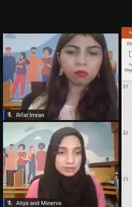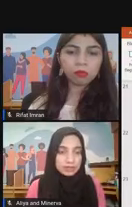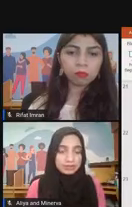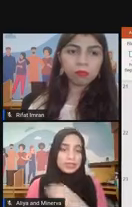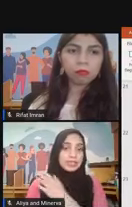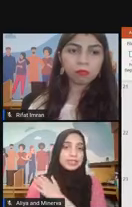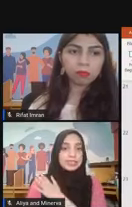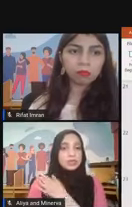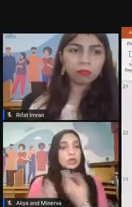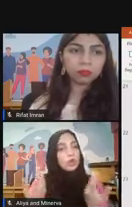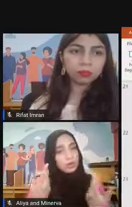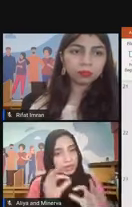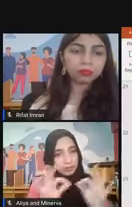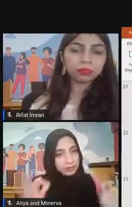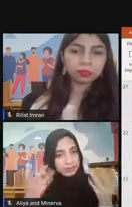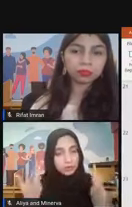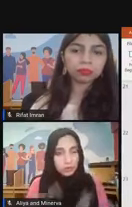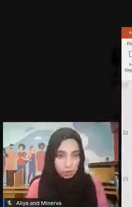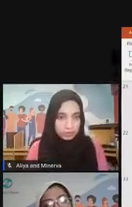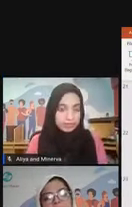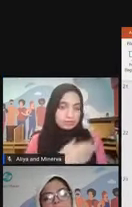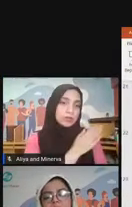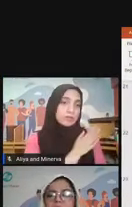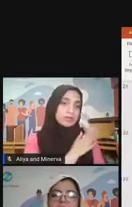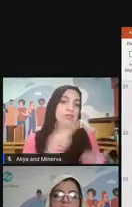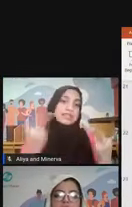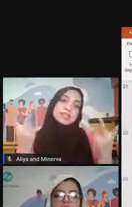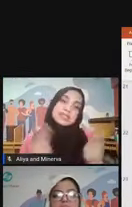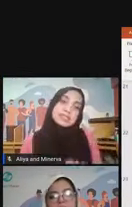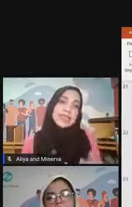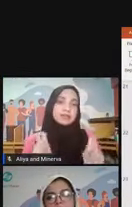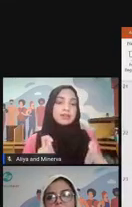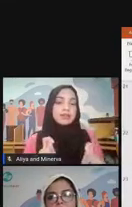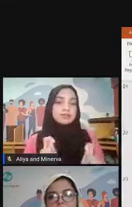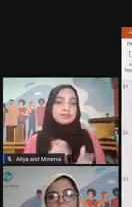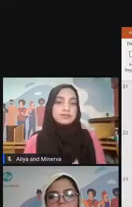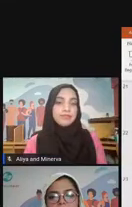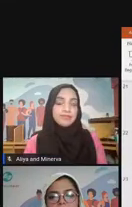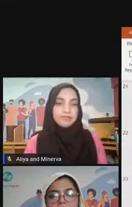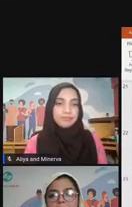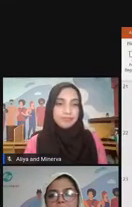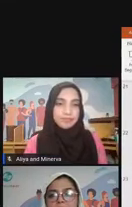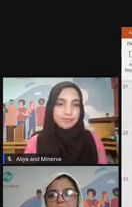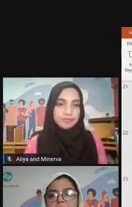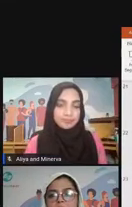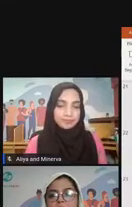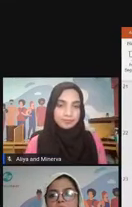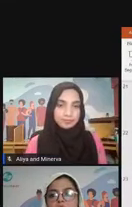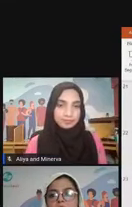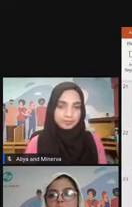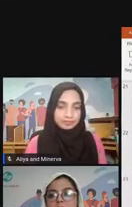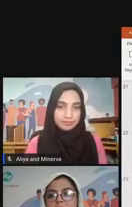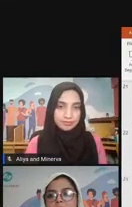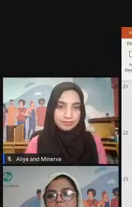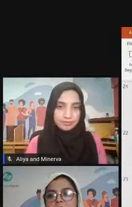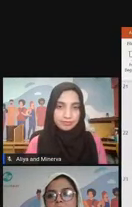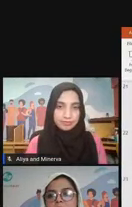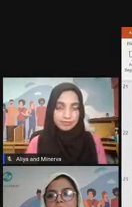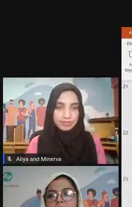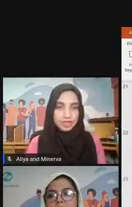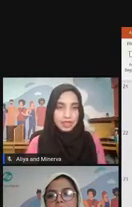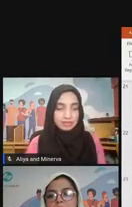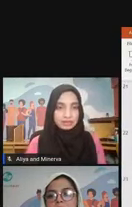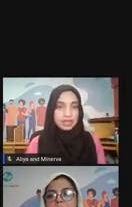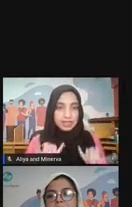नाउ यू विल गो टू द सेकंड ब्रेस्ट और वहां पे भी आपने यही सारी चीजें रिपीट करनी है. ठीक है, अच्छा अब क्या करना